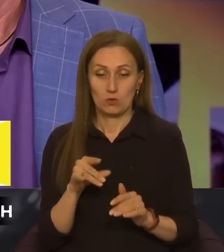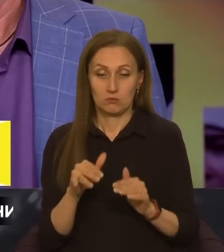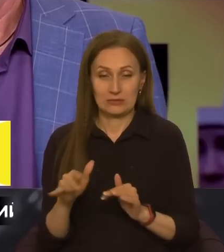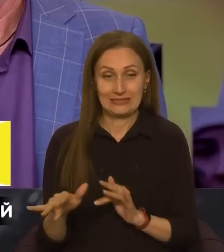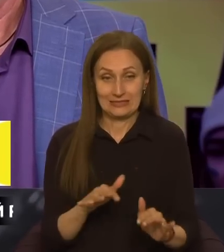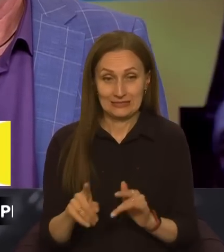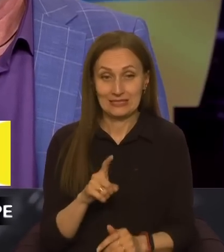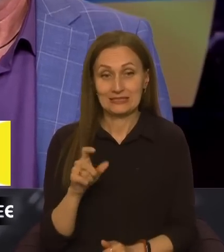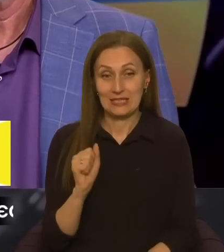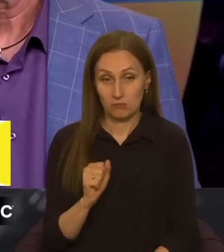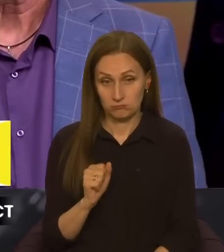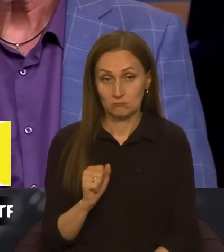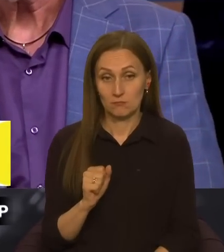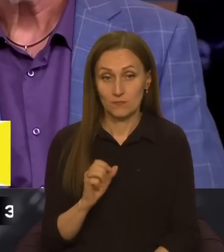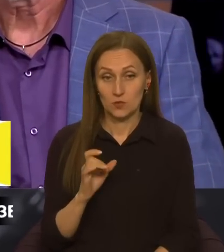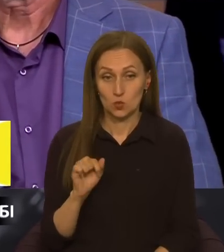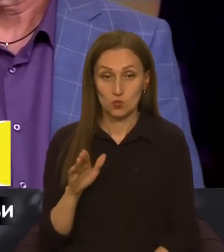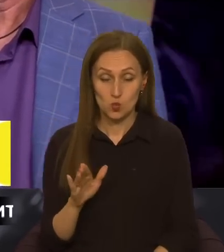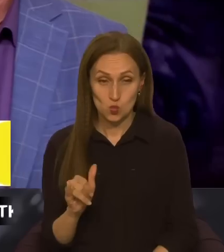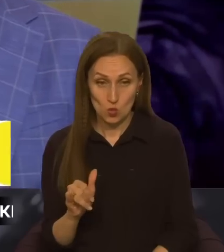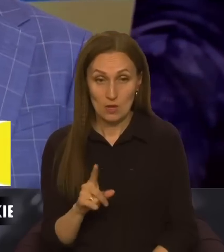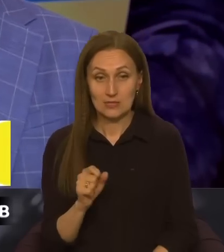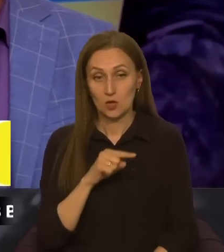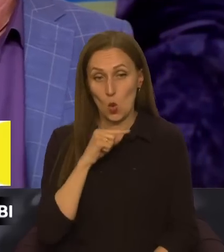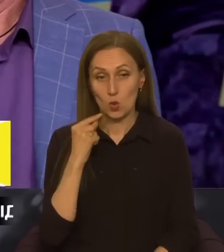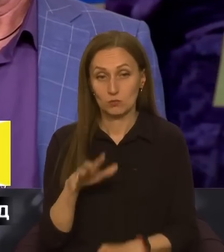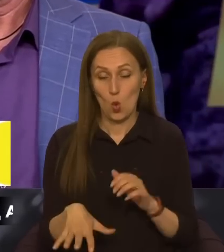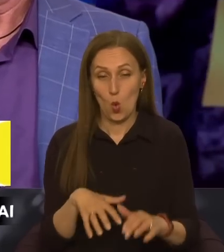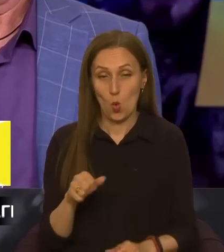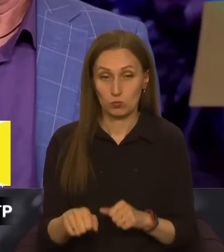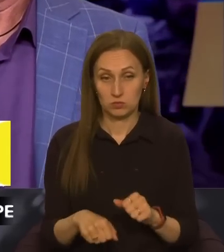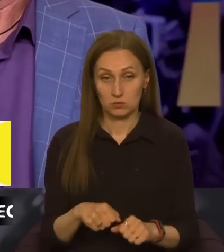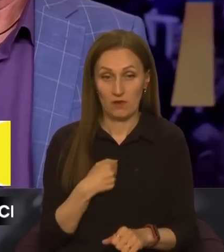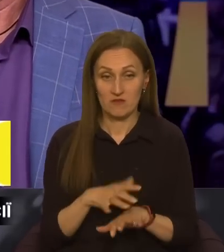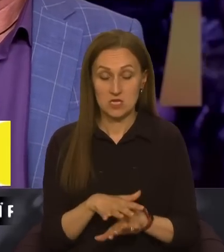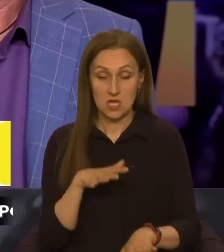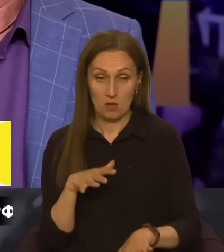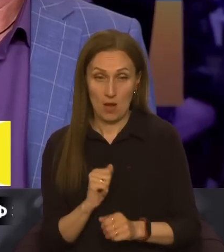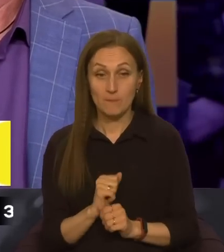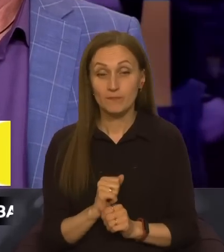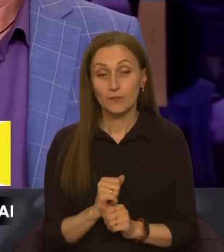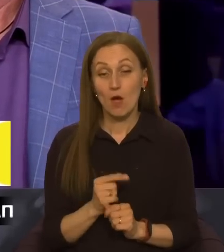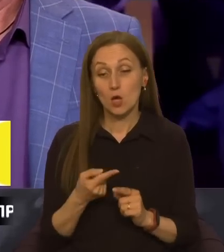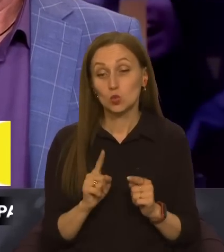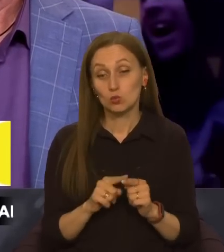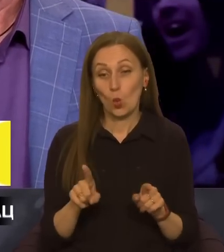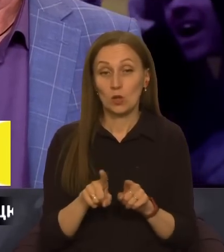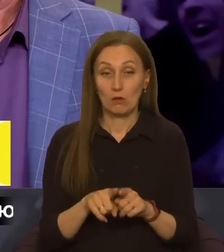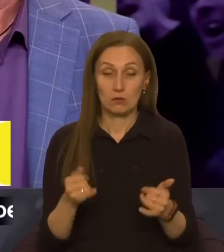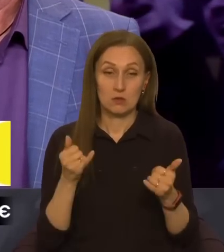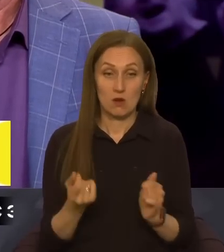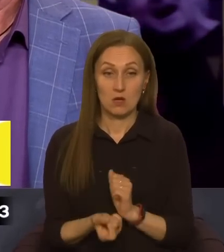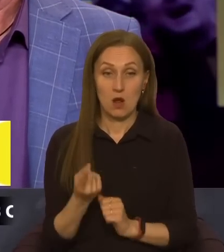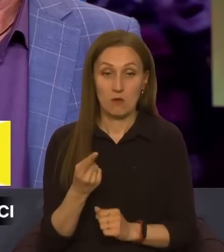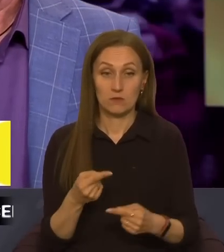контратакуючих дій саме за СОУ, а не за російськими окупаційними військами. Тому ось така зараз